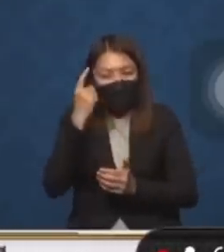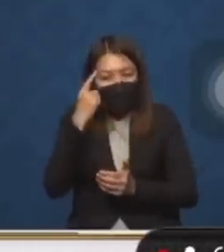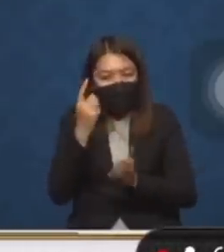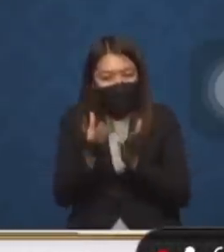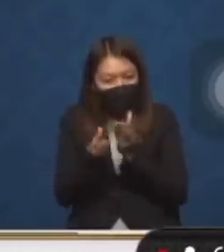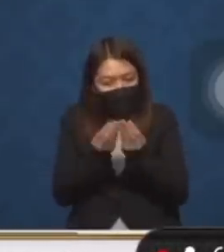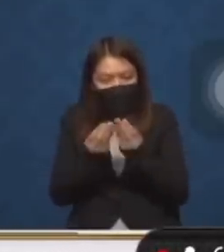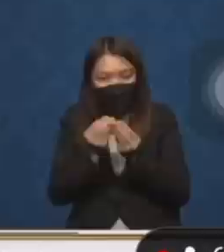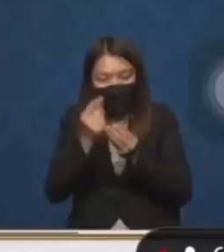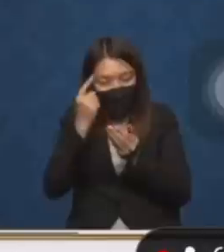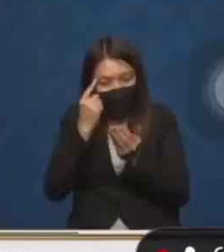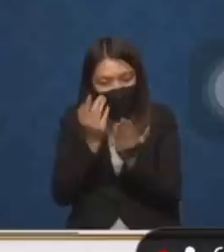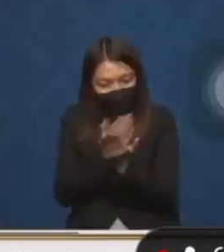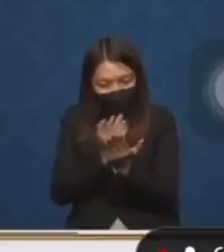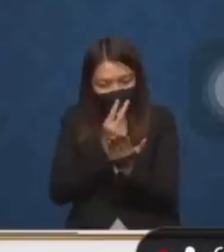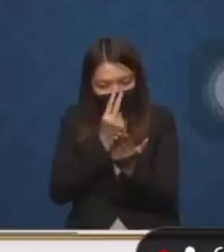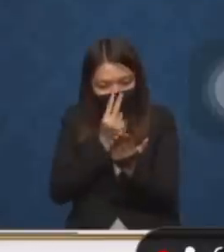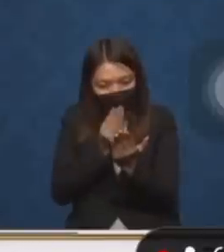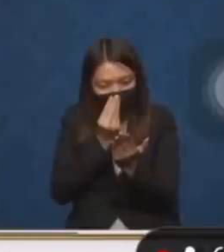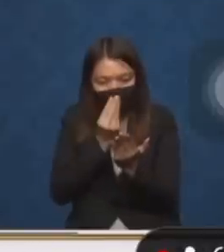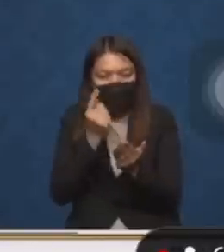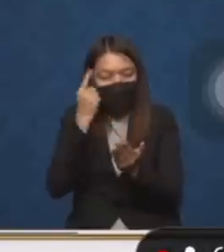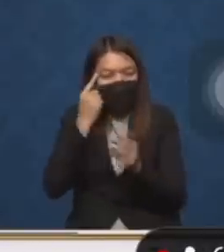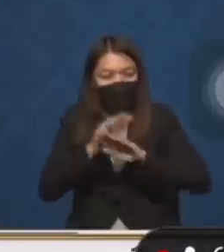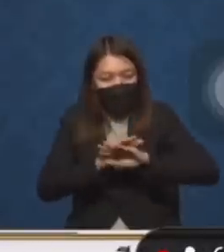า ทบถวน และหรอถอน